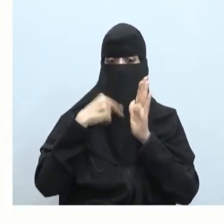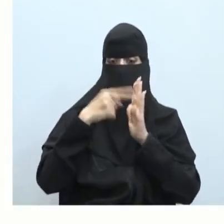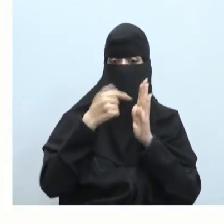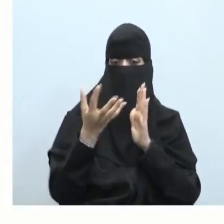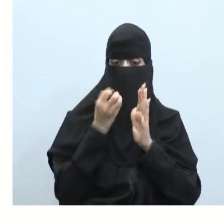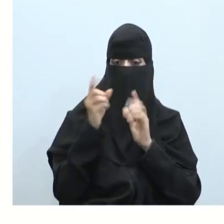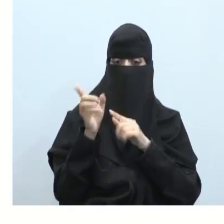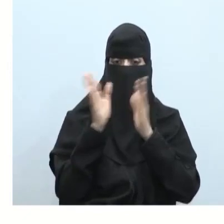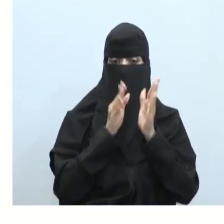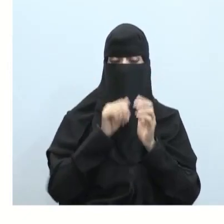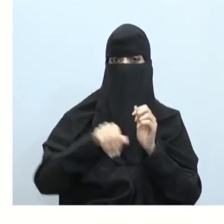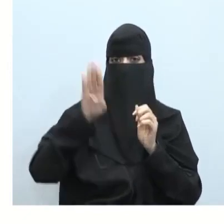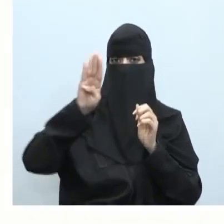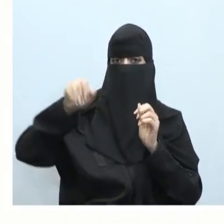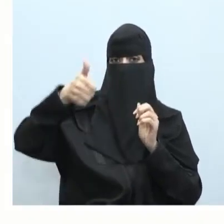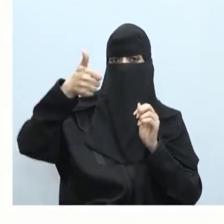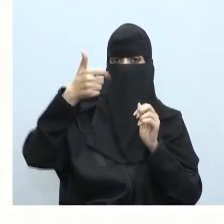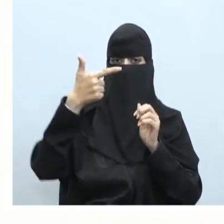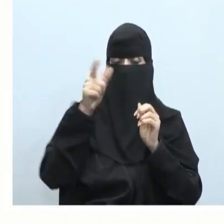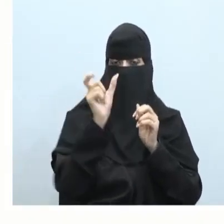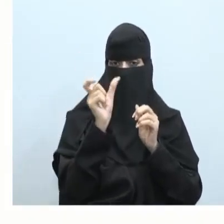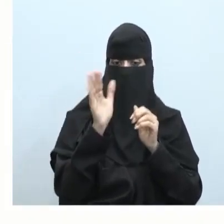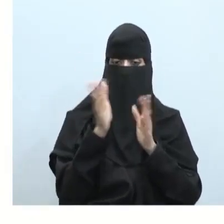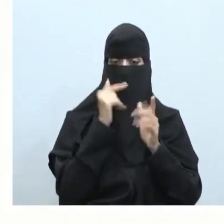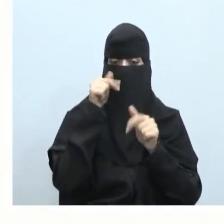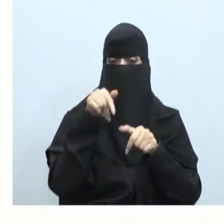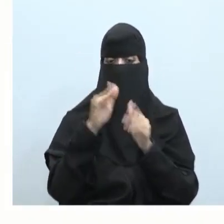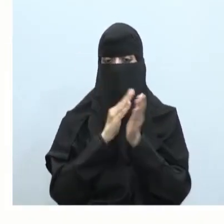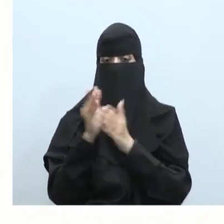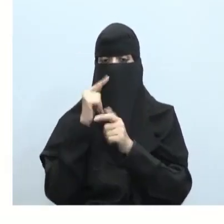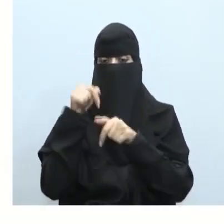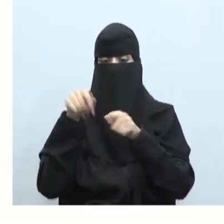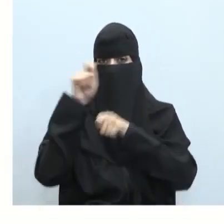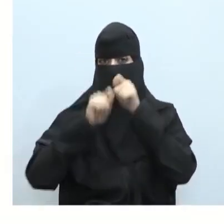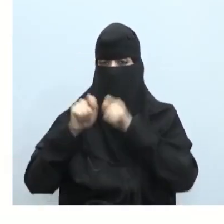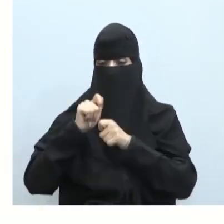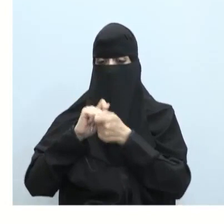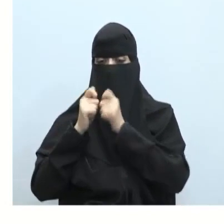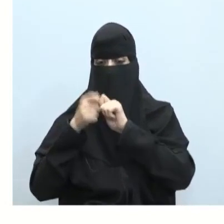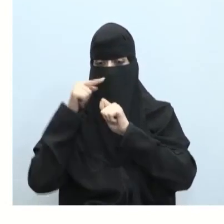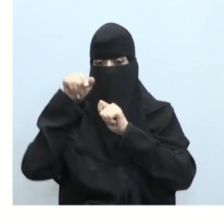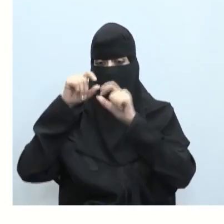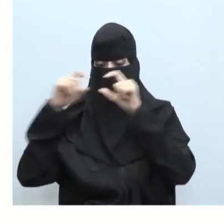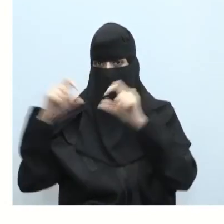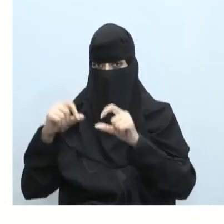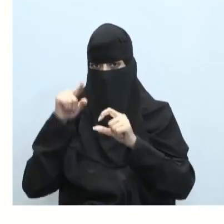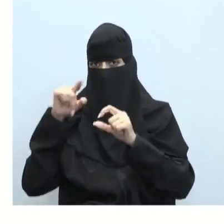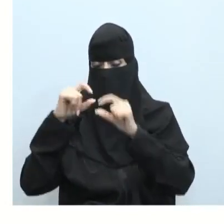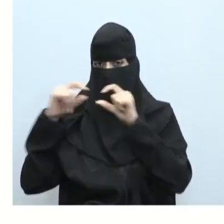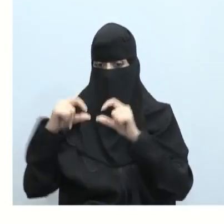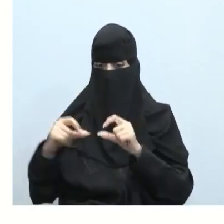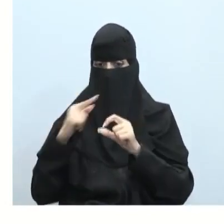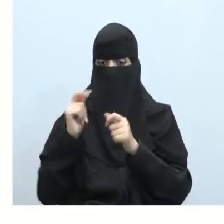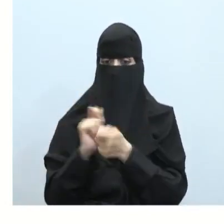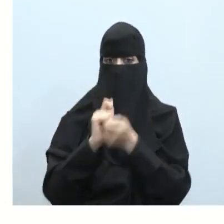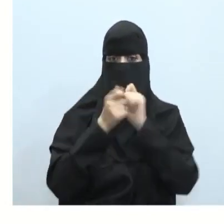برنامج كائن هذا هو المترجم وعمله هي عمليه التحويل من السور سكوت الى